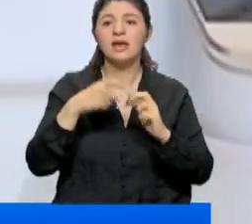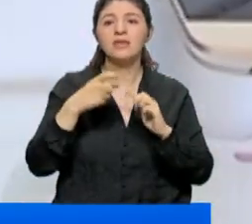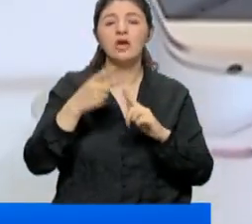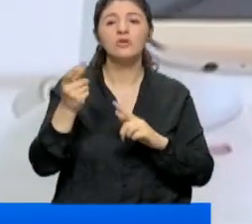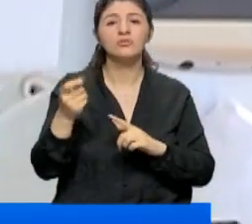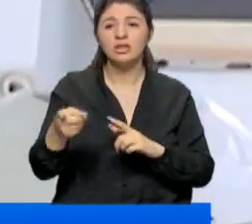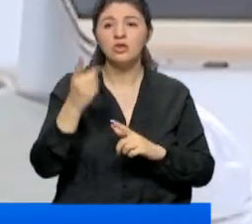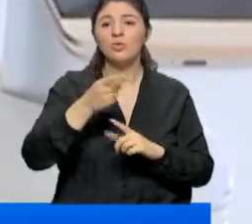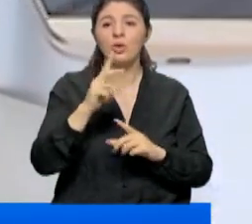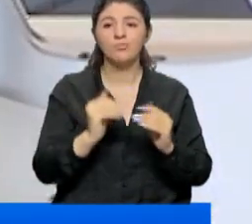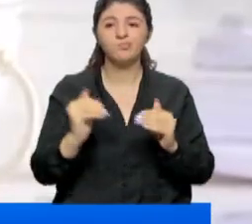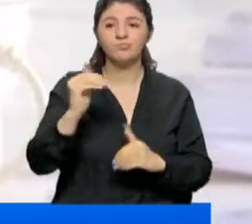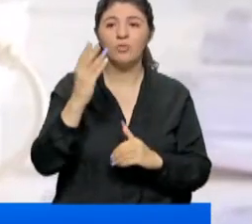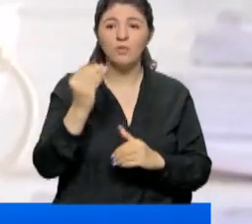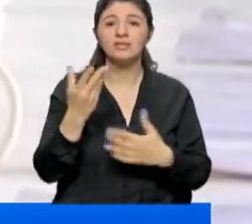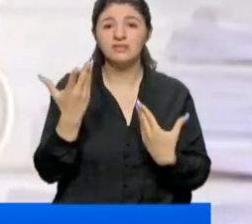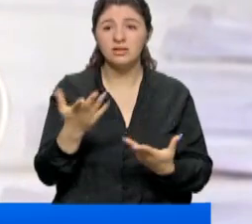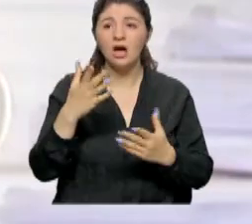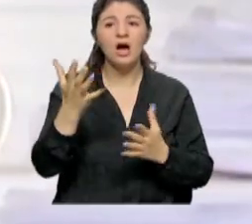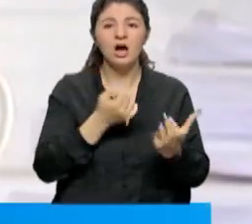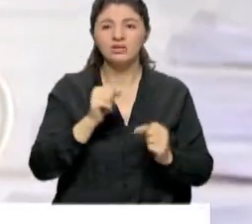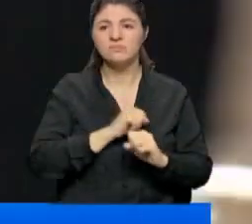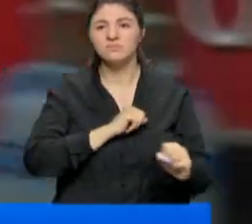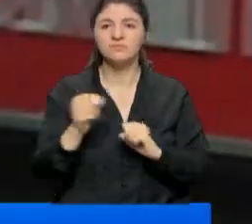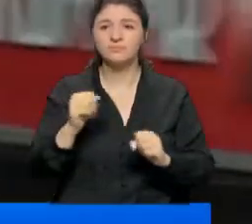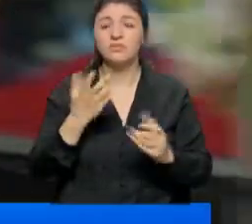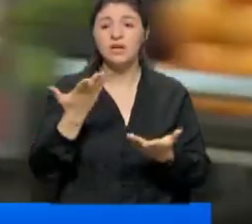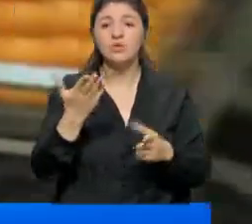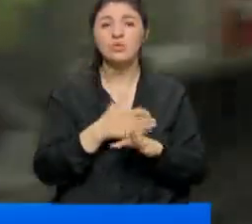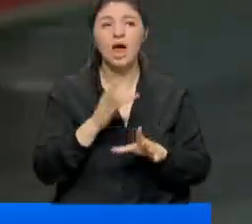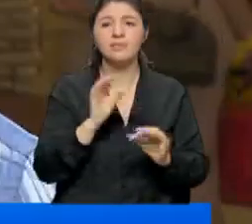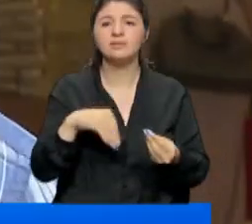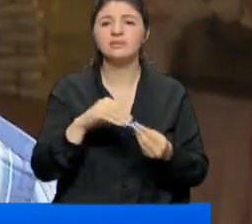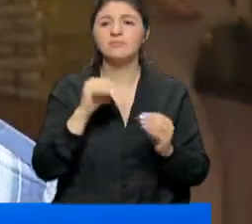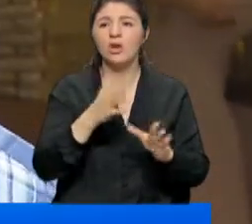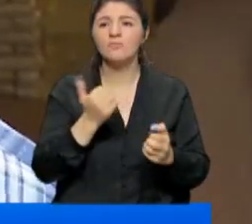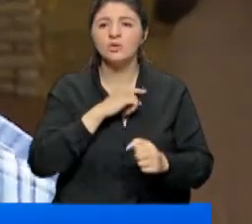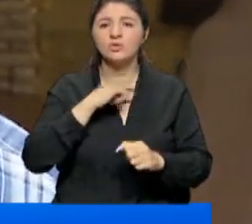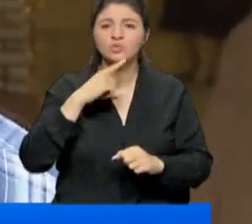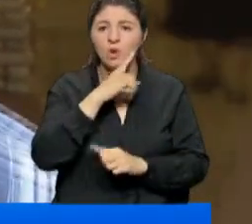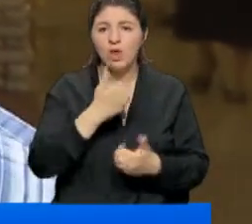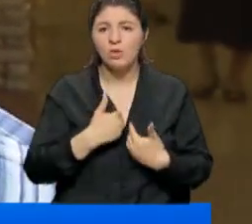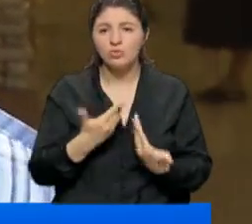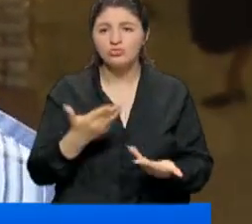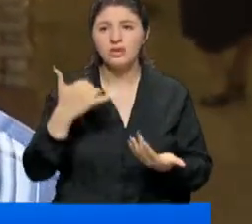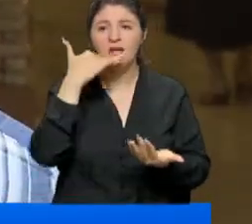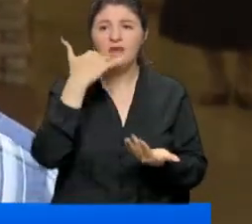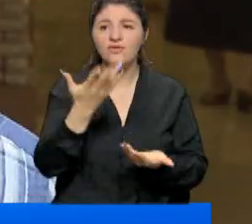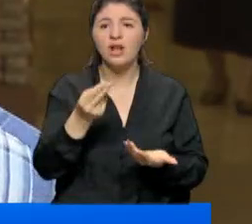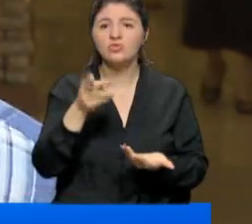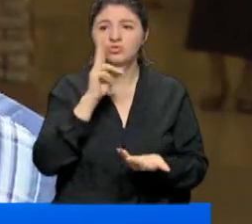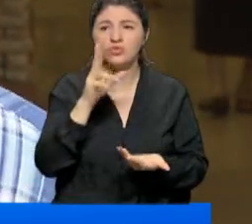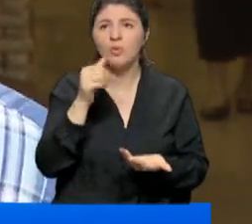TRT bandrolün yüzde 12 yükseltilmesine ise tüketici tepkili ürün ederek zam geliyor almakta güçlük çekiyoruz cep